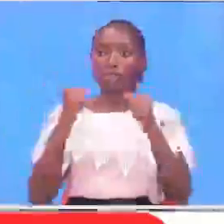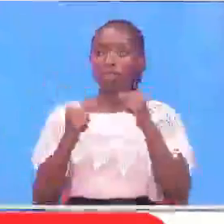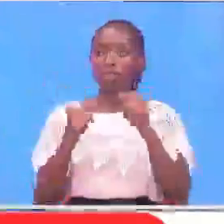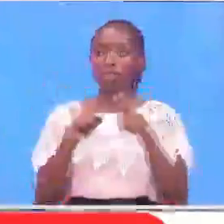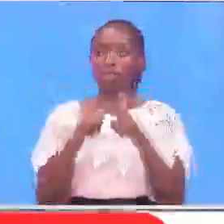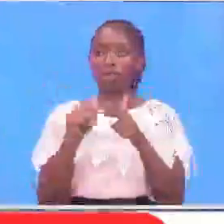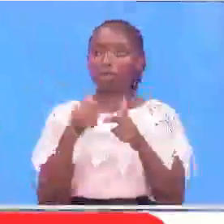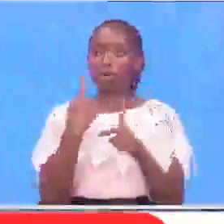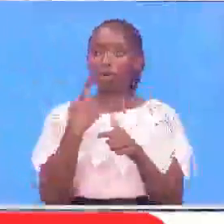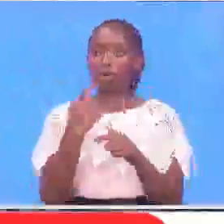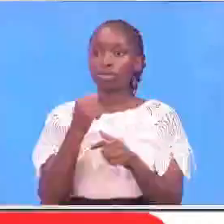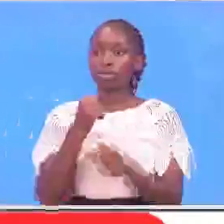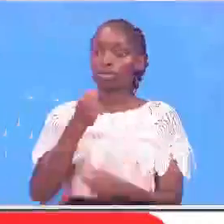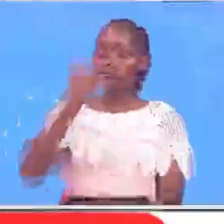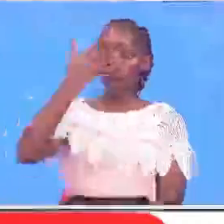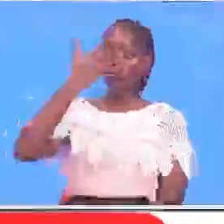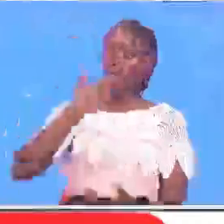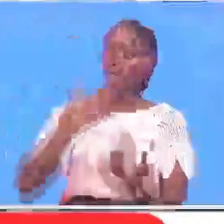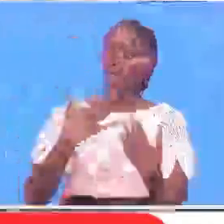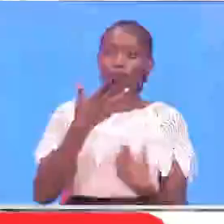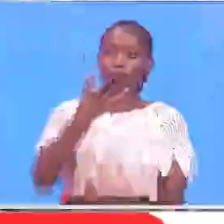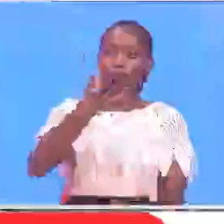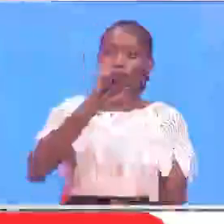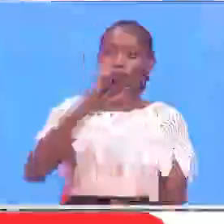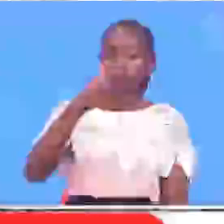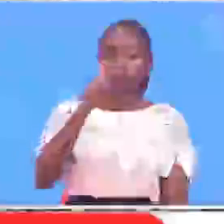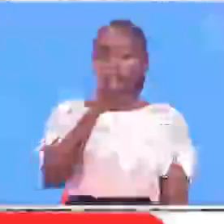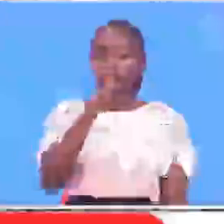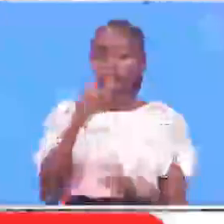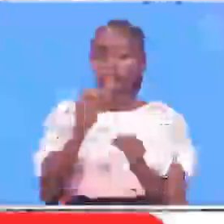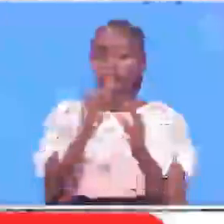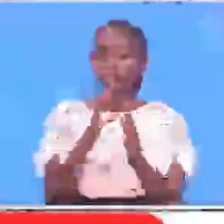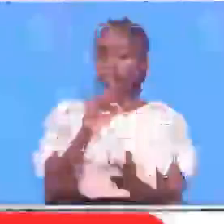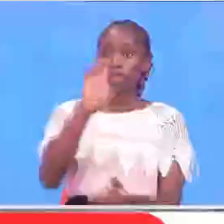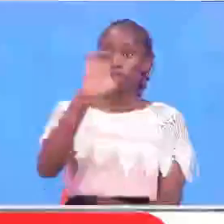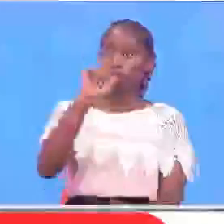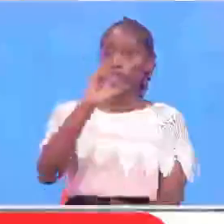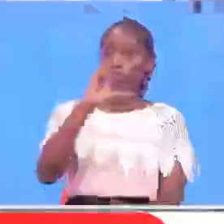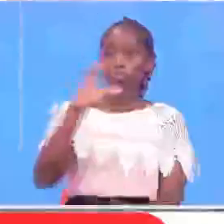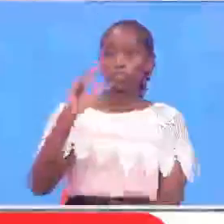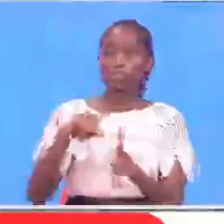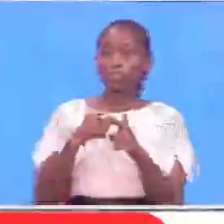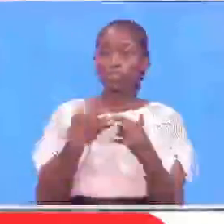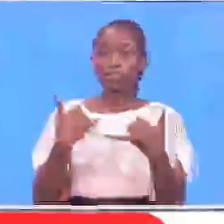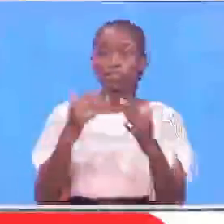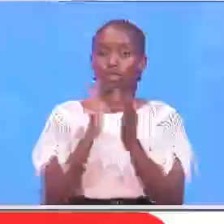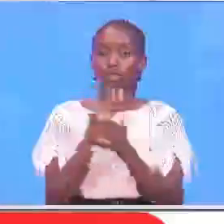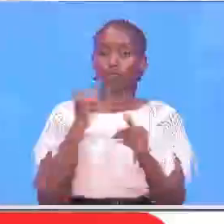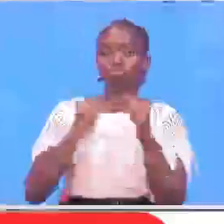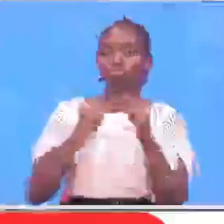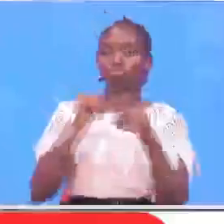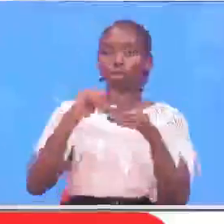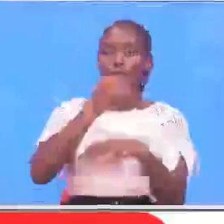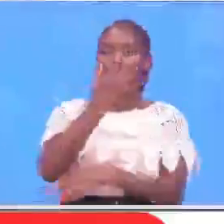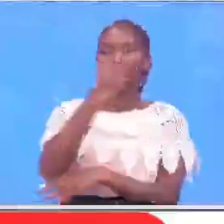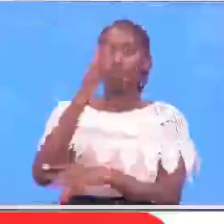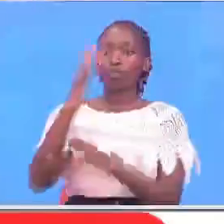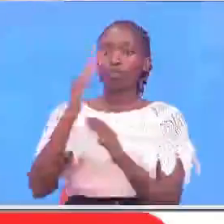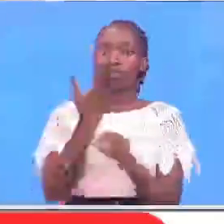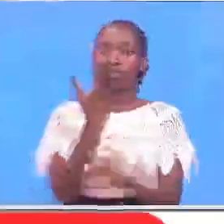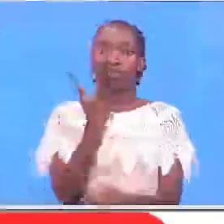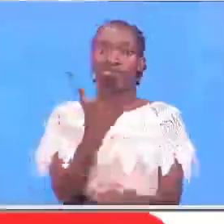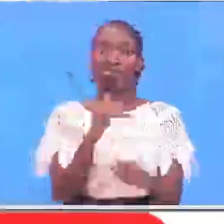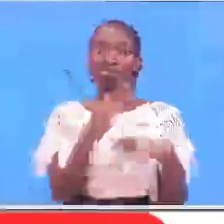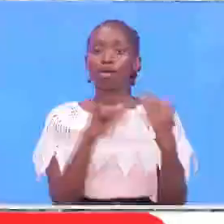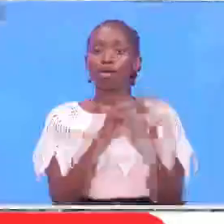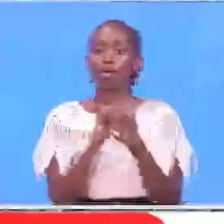mbele akifiatulia risasi maafisa wa EACC na kufanikiwa kutoroka ndani ya msitu uliokuwa karibu. Maafisa hao walifanikiwa